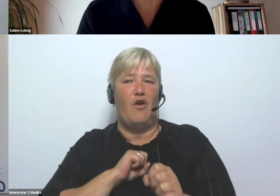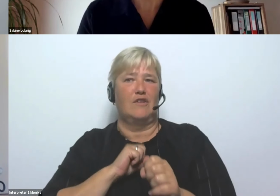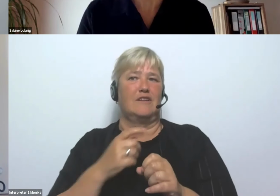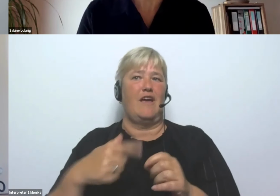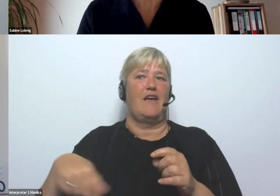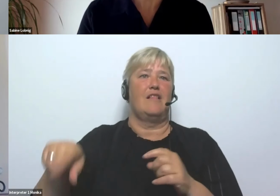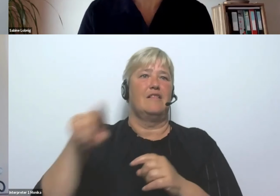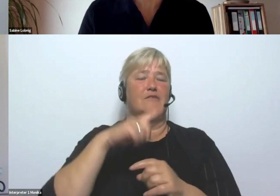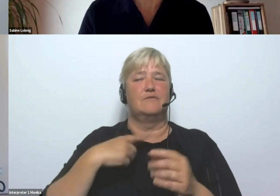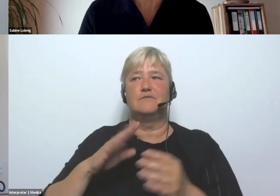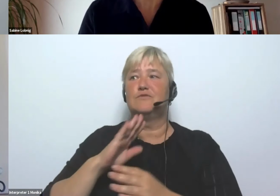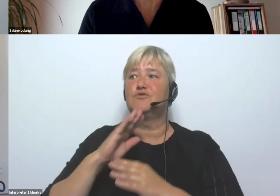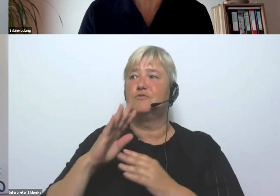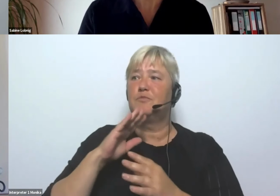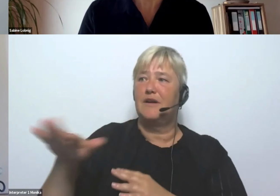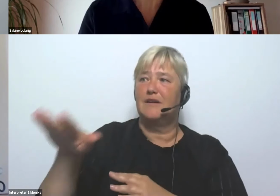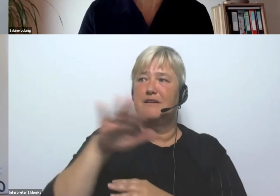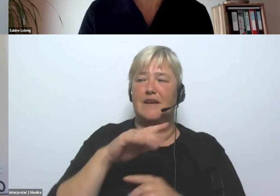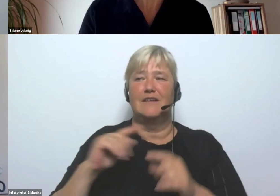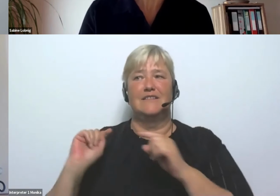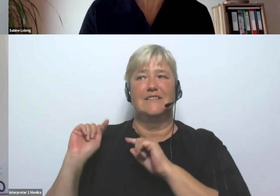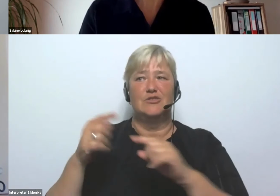unserer Sprecher und Diskussionsteilnehmer.